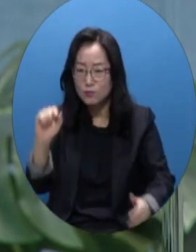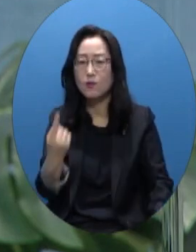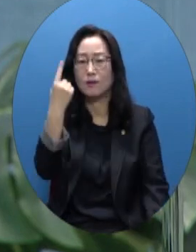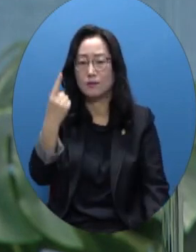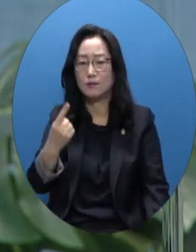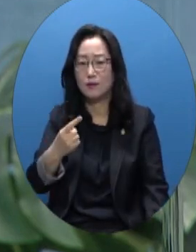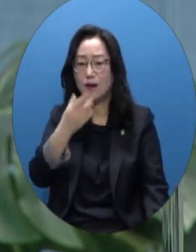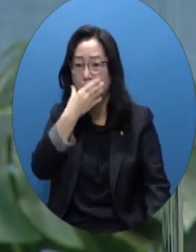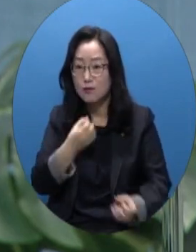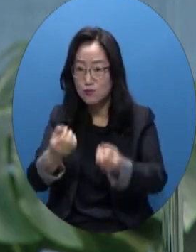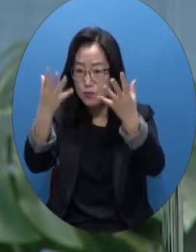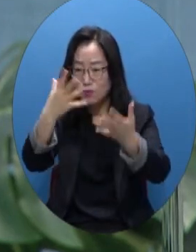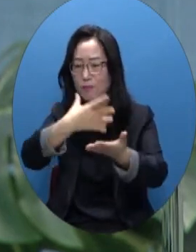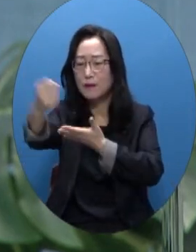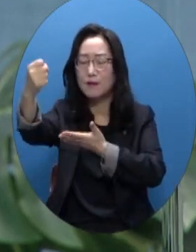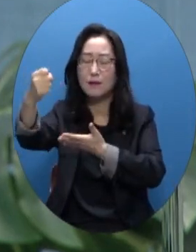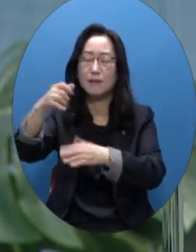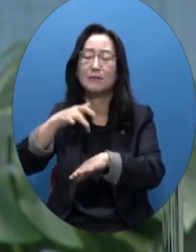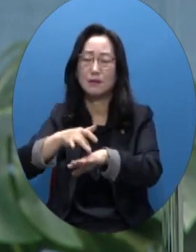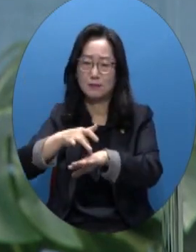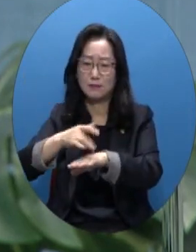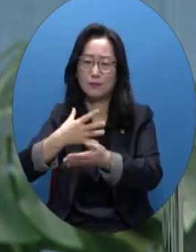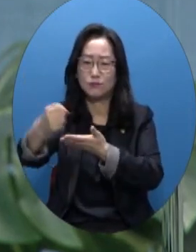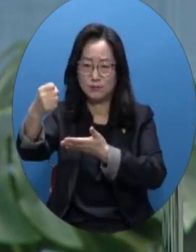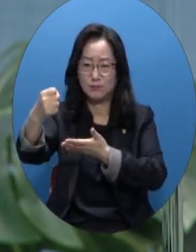축복을 막 에게 빼앗겨 버렸습니다